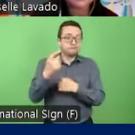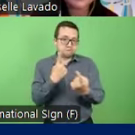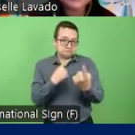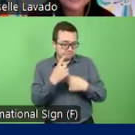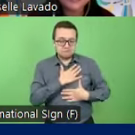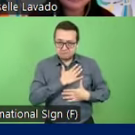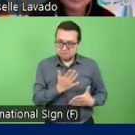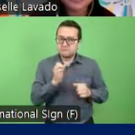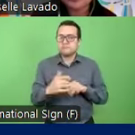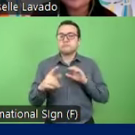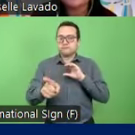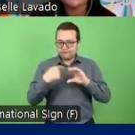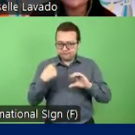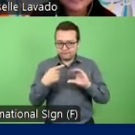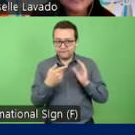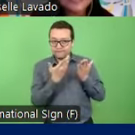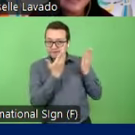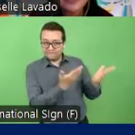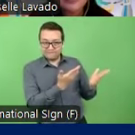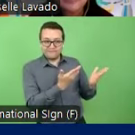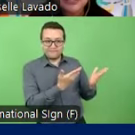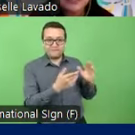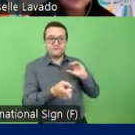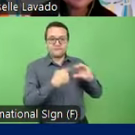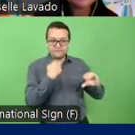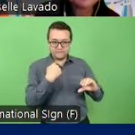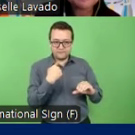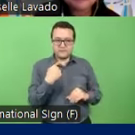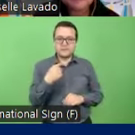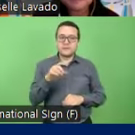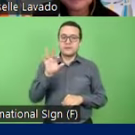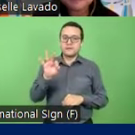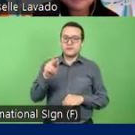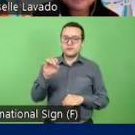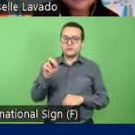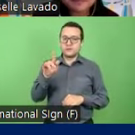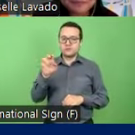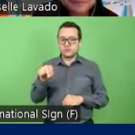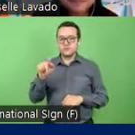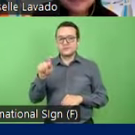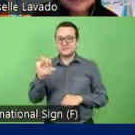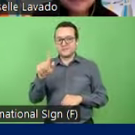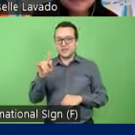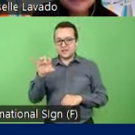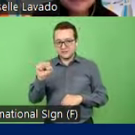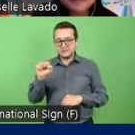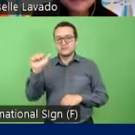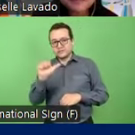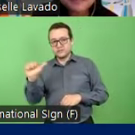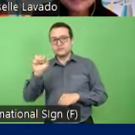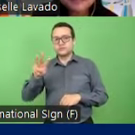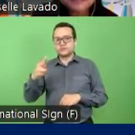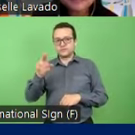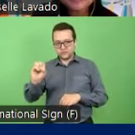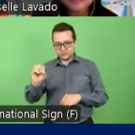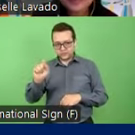les présenter à l'OMS un courriel à l'adresse de F